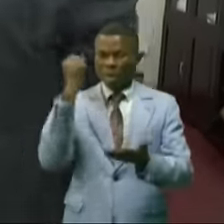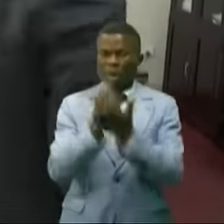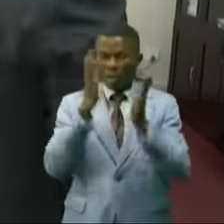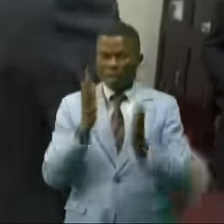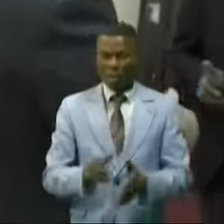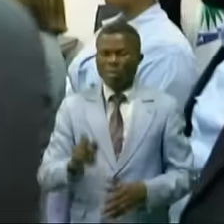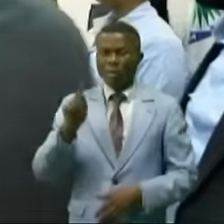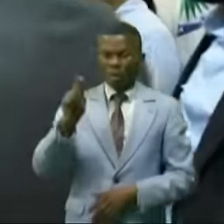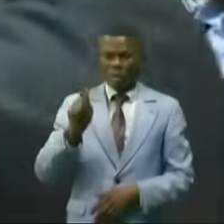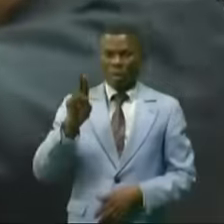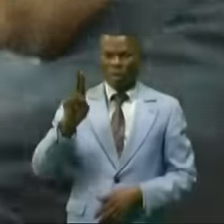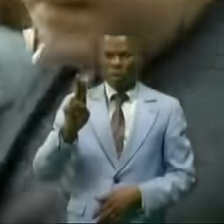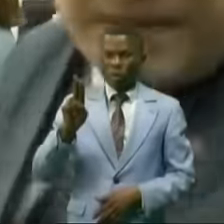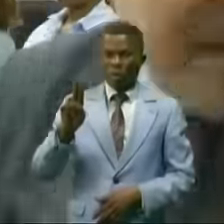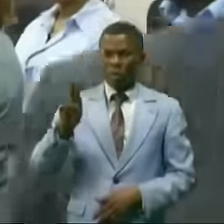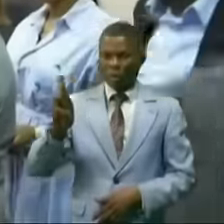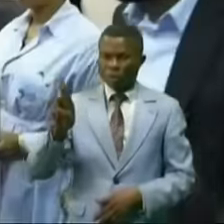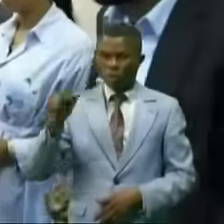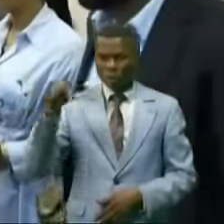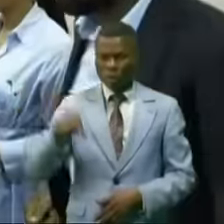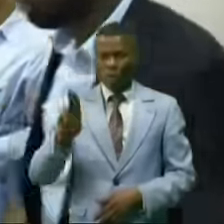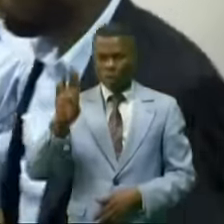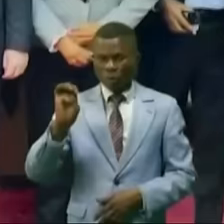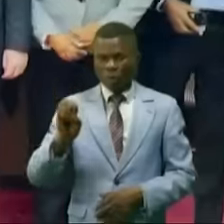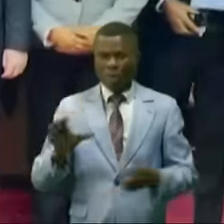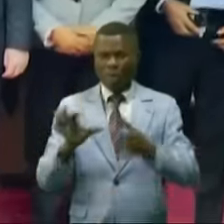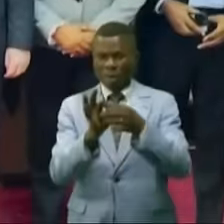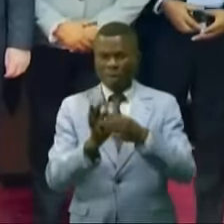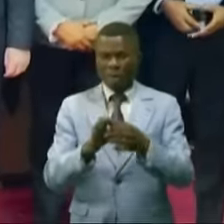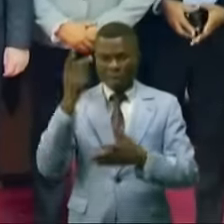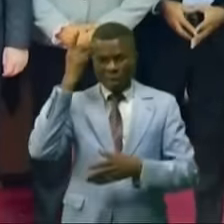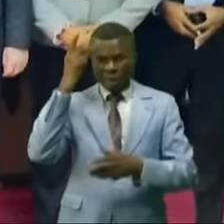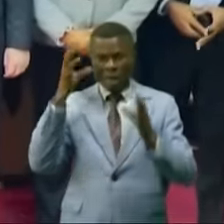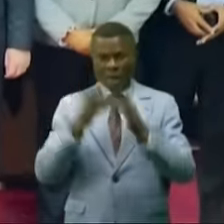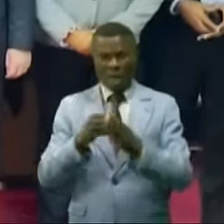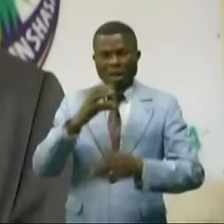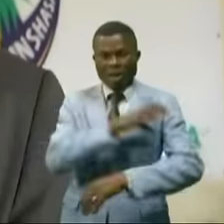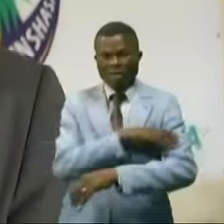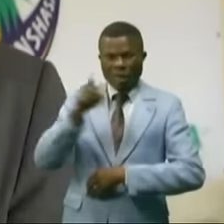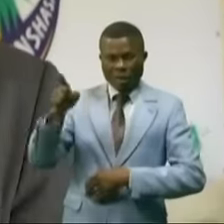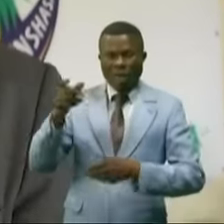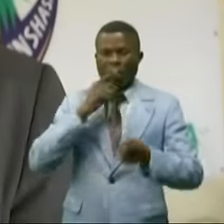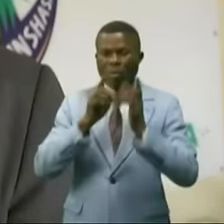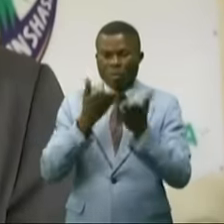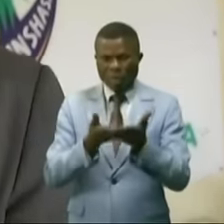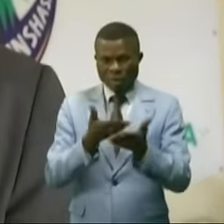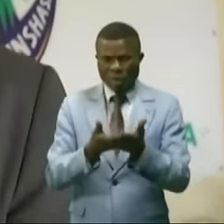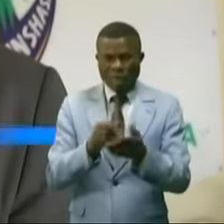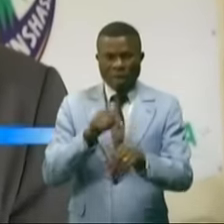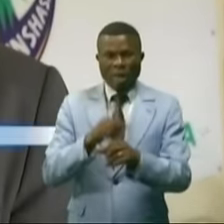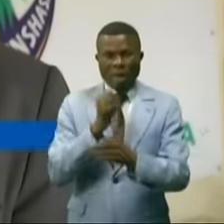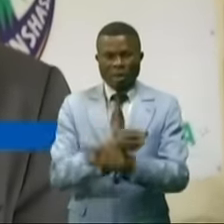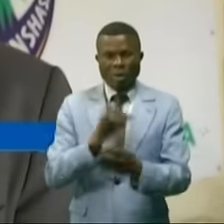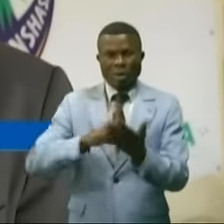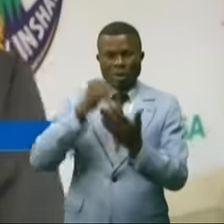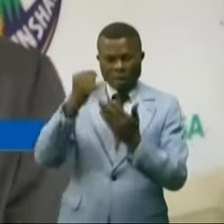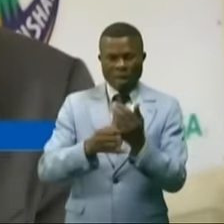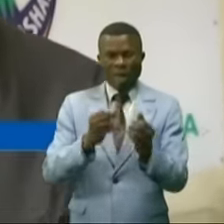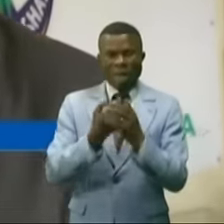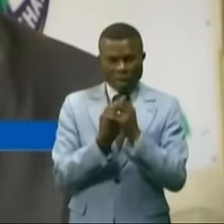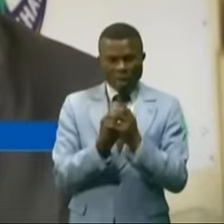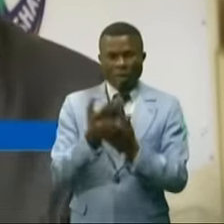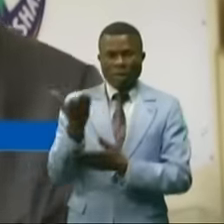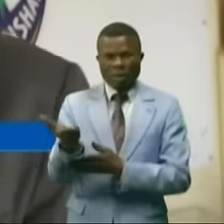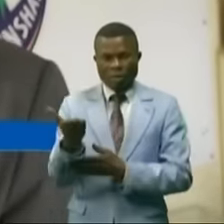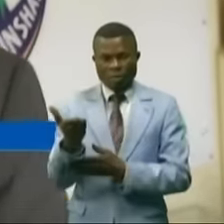Turquie en RDC, Murat Ulku, la coopération entre Kinshasa et Ankara était sur la table. Il y a déjà un projet en cours